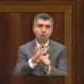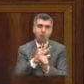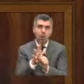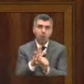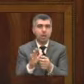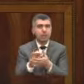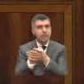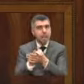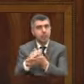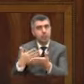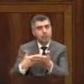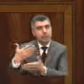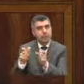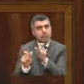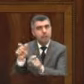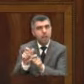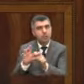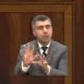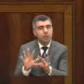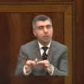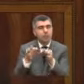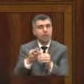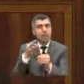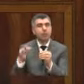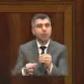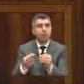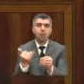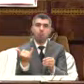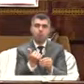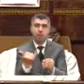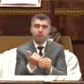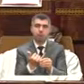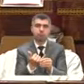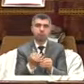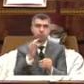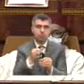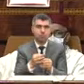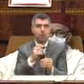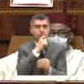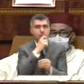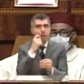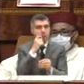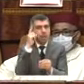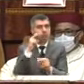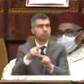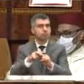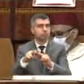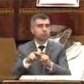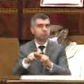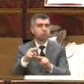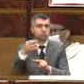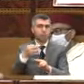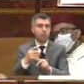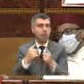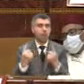تضامنوا وصلنا لنتيجه ايجابيه، غادي يمكن لنا ندخلوا لشهر رمضان يعني